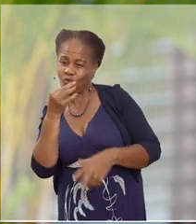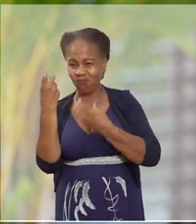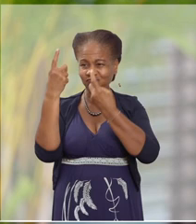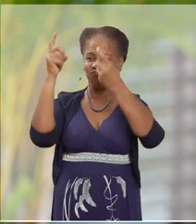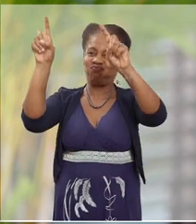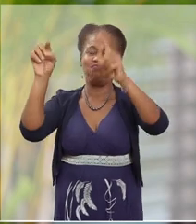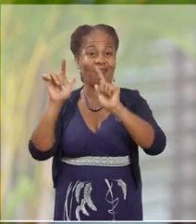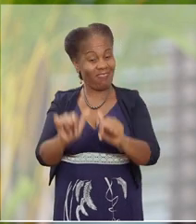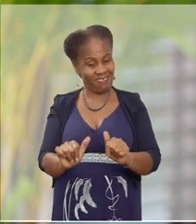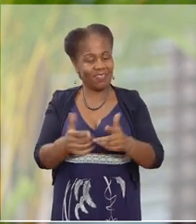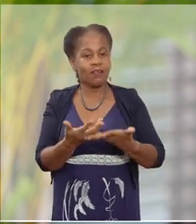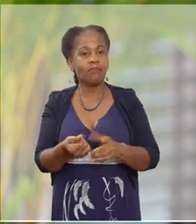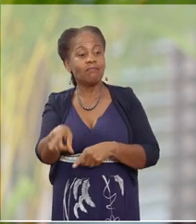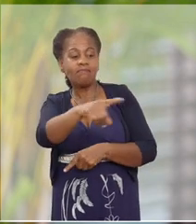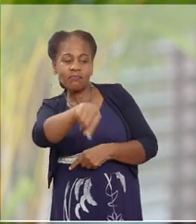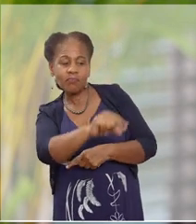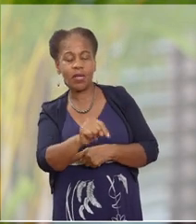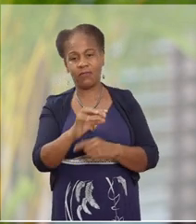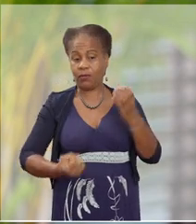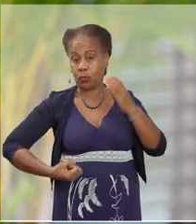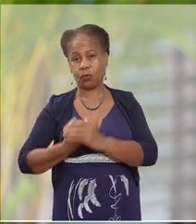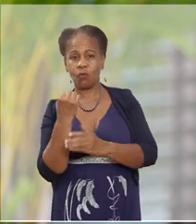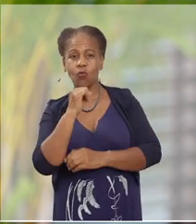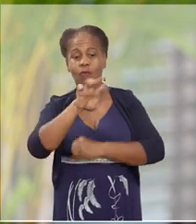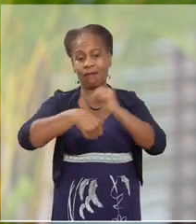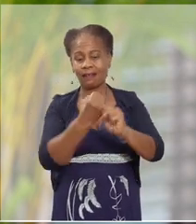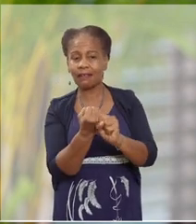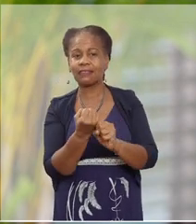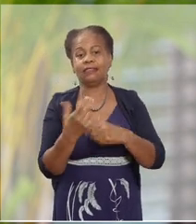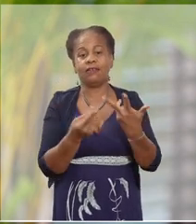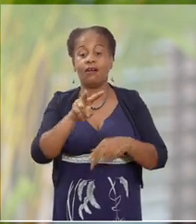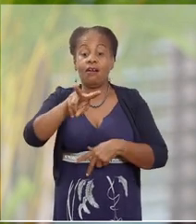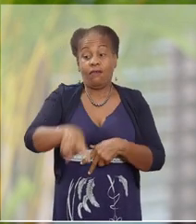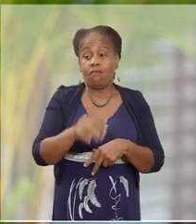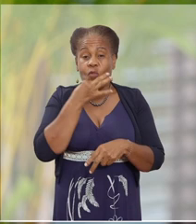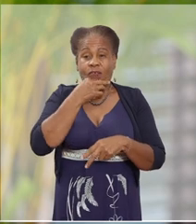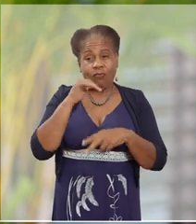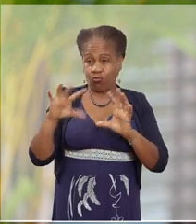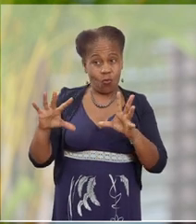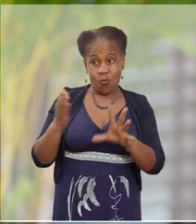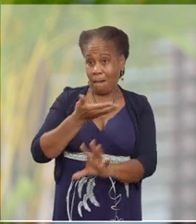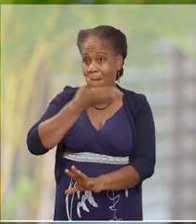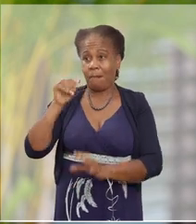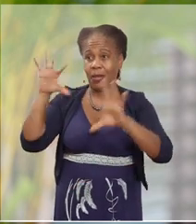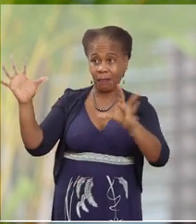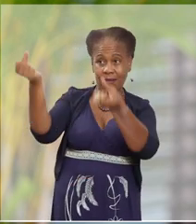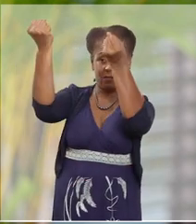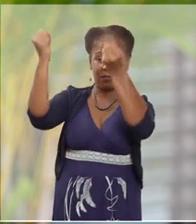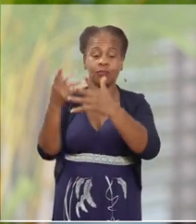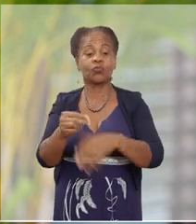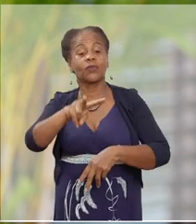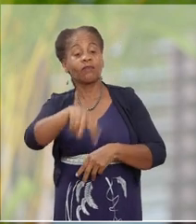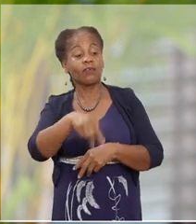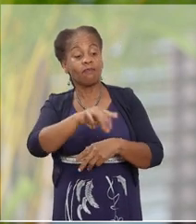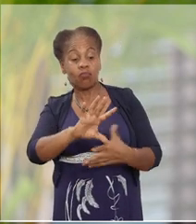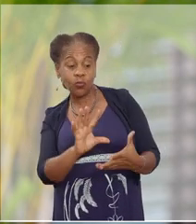opportunité faisons donc de cette année nouvelle une année de belles opportunité saisit